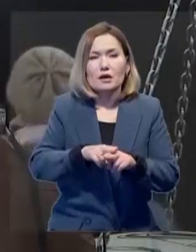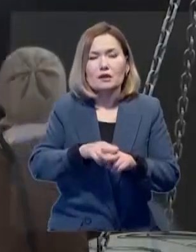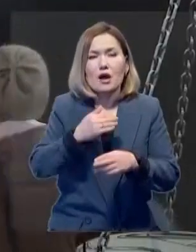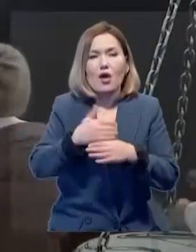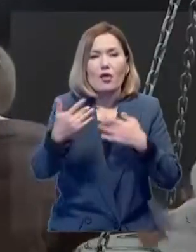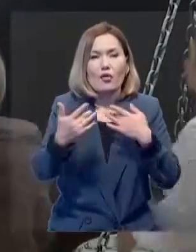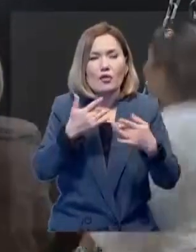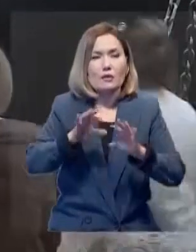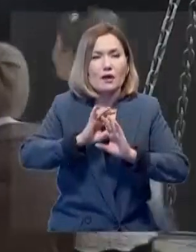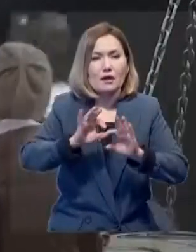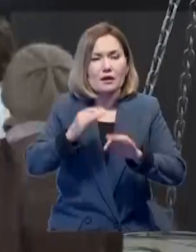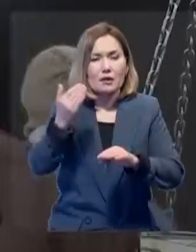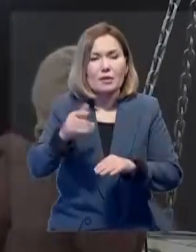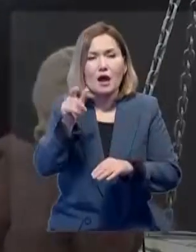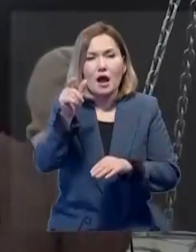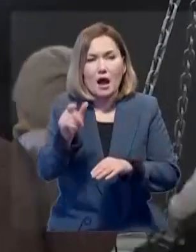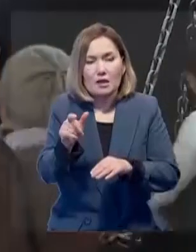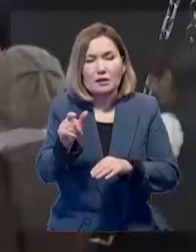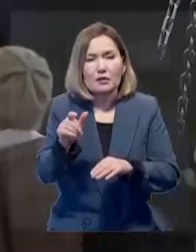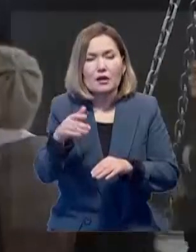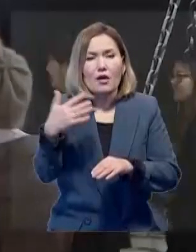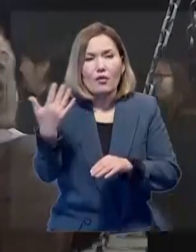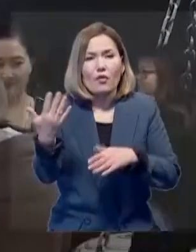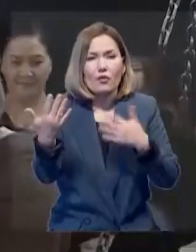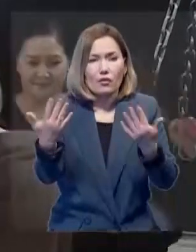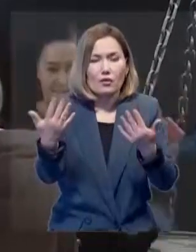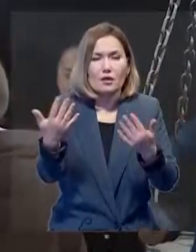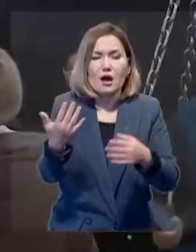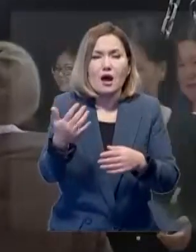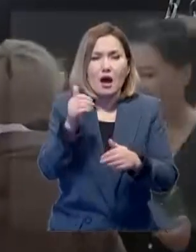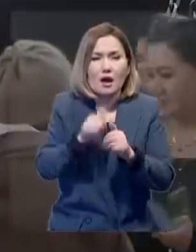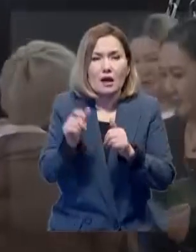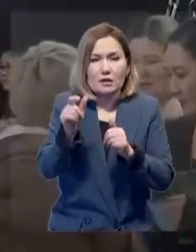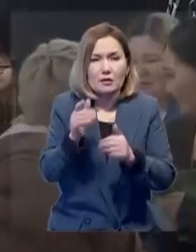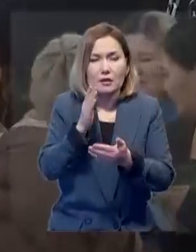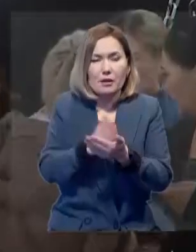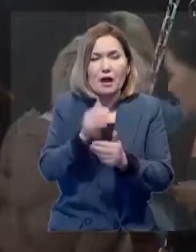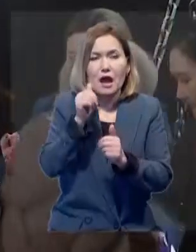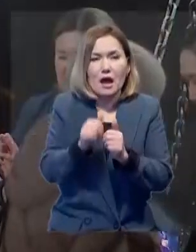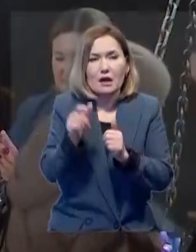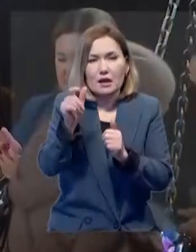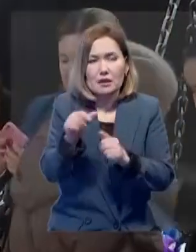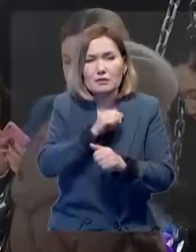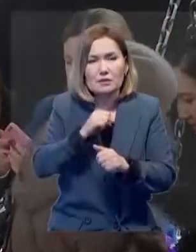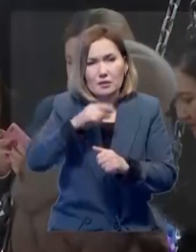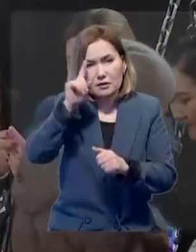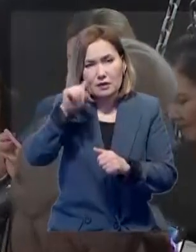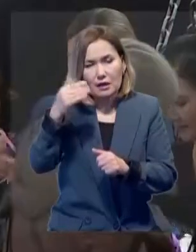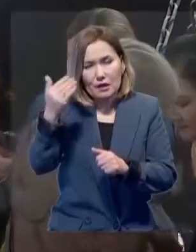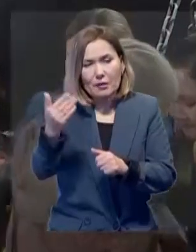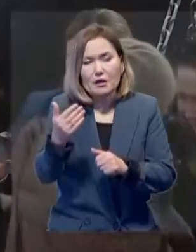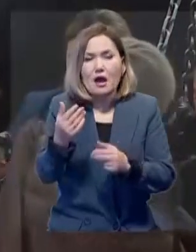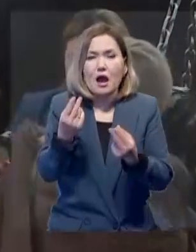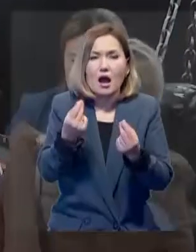қойылымда адамдарда оң қол сол қол болады ғой. Сол әр адам өзі біледі. Алам